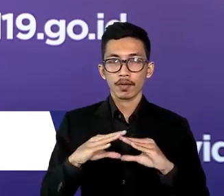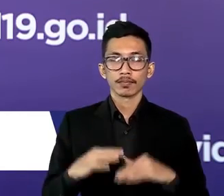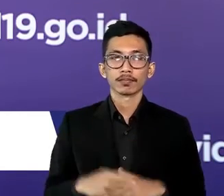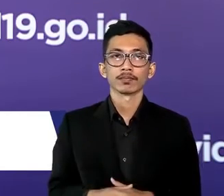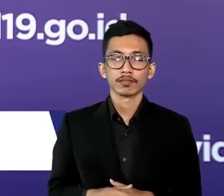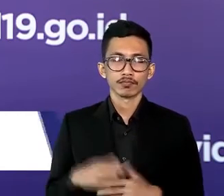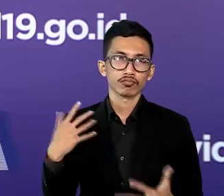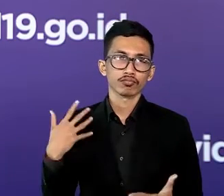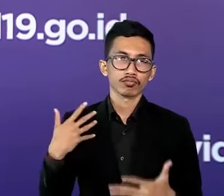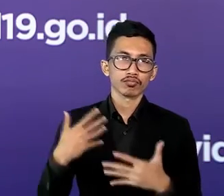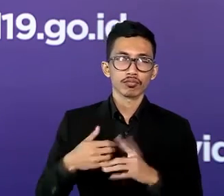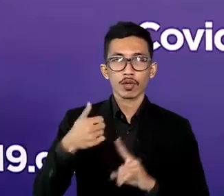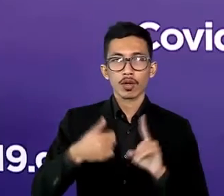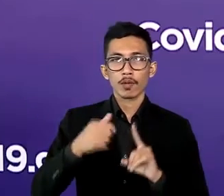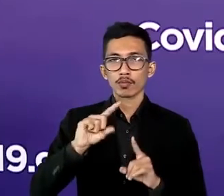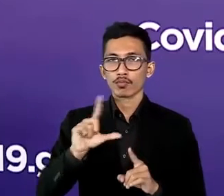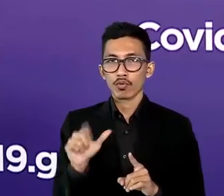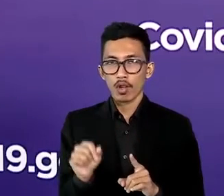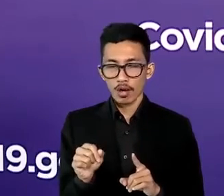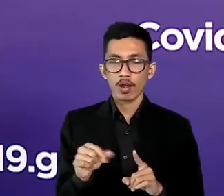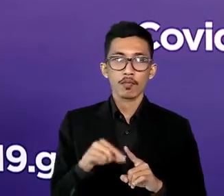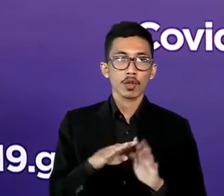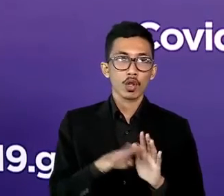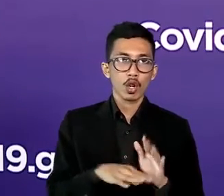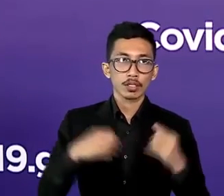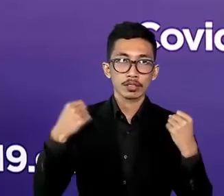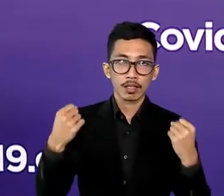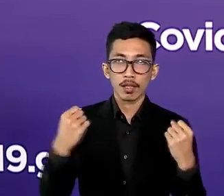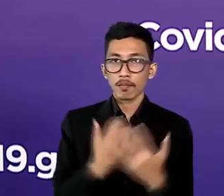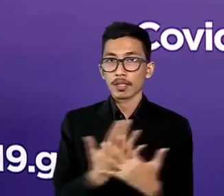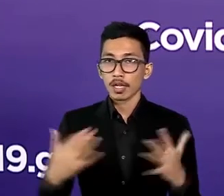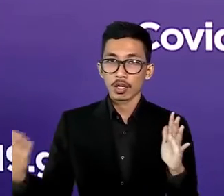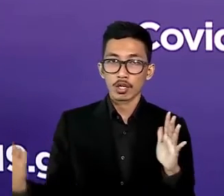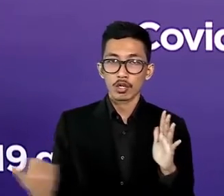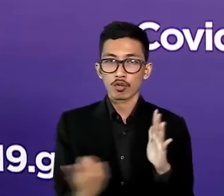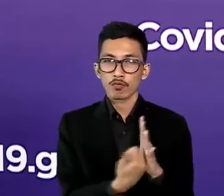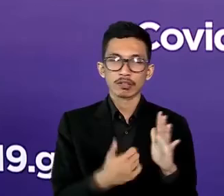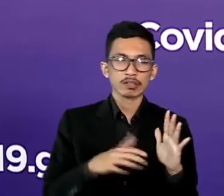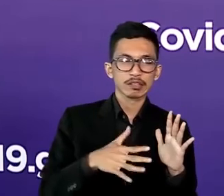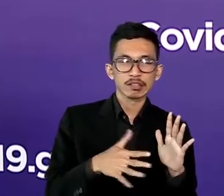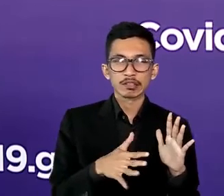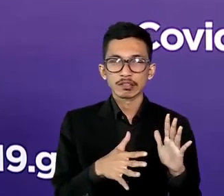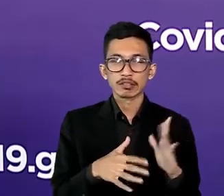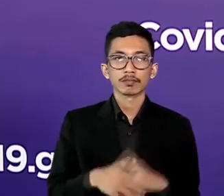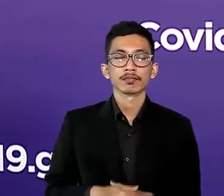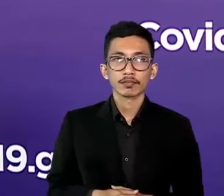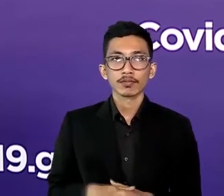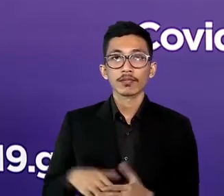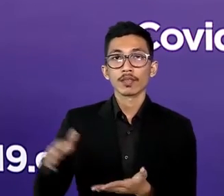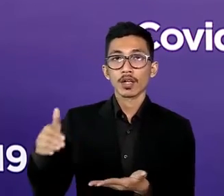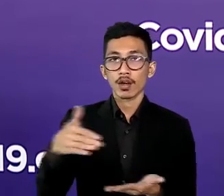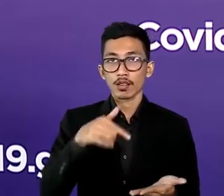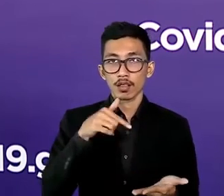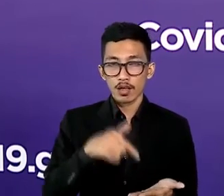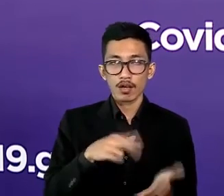hampir 16 bulan kita hidup dengan pandemi, namun kepatuhan menjalankan protokol kesehatan oleh masyarakat masih fluktuatif. Berdasarkan data Satgas